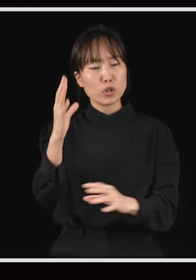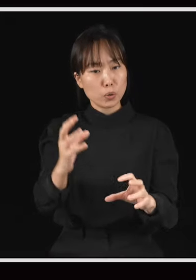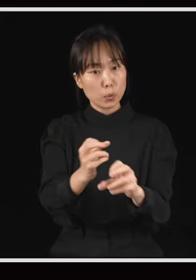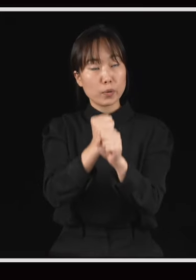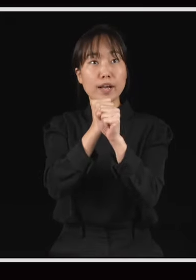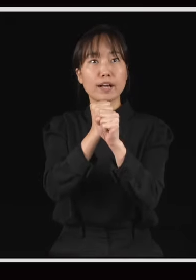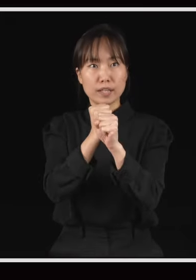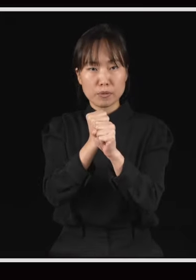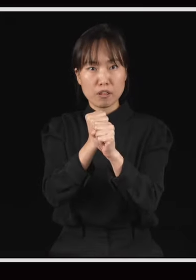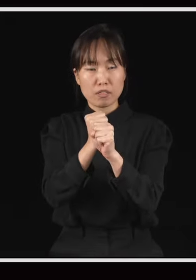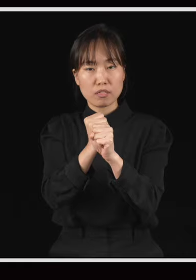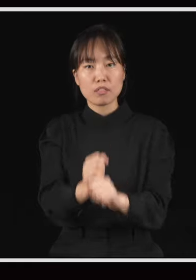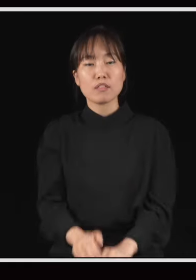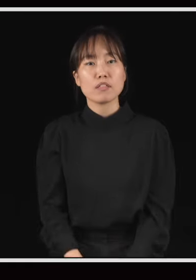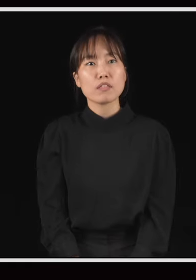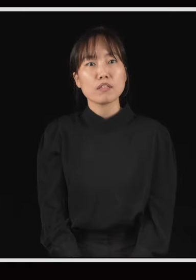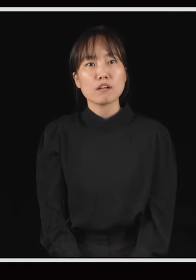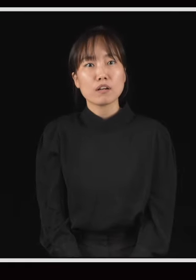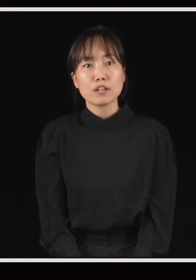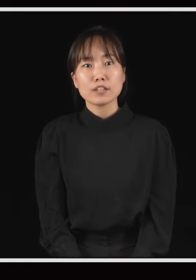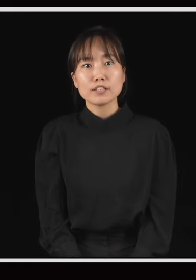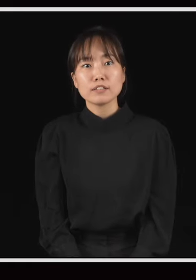결론적으로 지금까지 제가 말씀드린 걸 다 종합하면